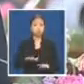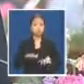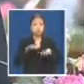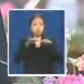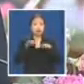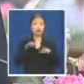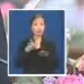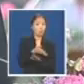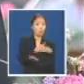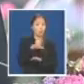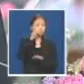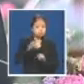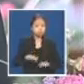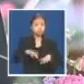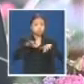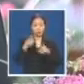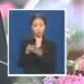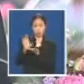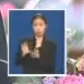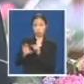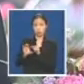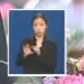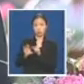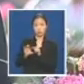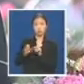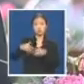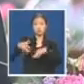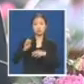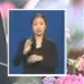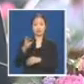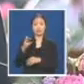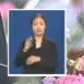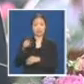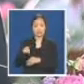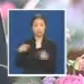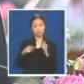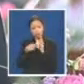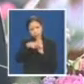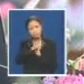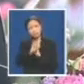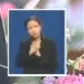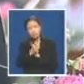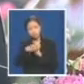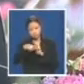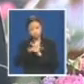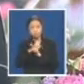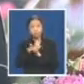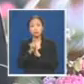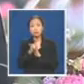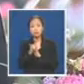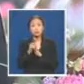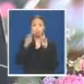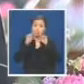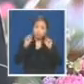าทางกองทุนสวัสดิการชุมชนในพื้นที่จังหวัดปทุมธานีและนนทบุรีก็ได้ให้ความ